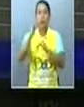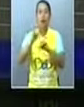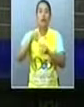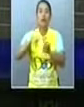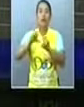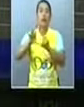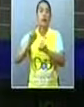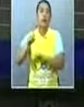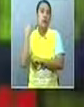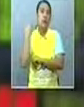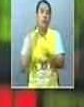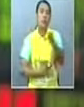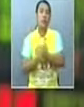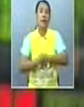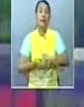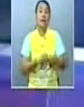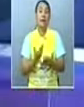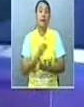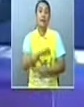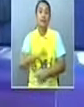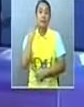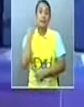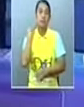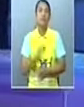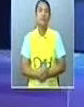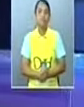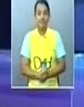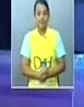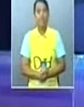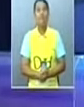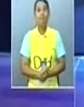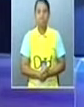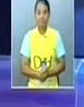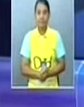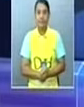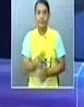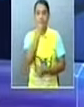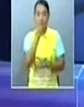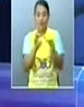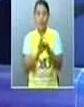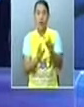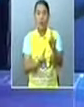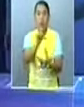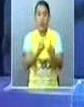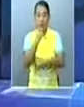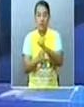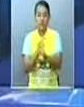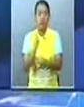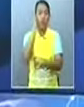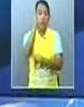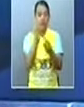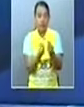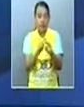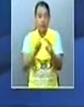นโอกาสสำหรับการขายทำกำไรค่ะ ก็ถือว่าแนวโน้มของดัชนีในปีหน้านั้นนะคะยังมีทิศทางของการ